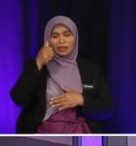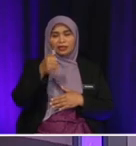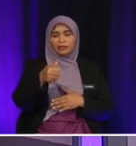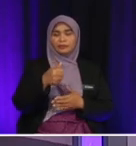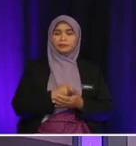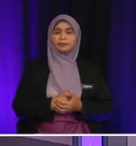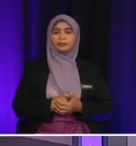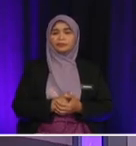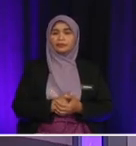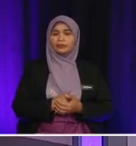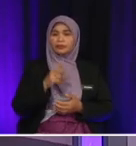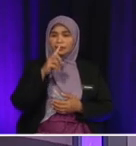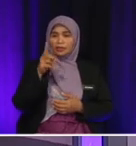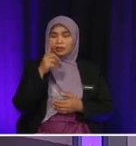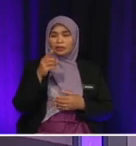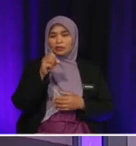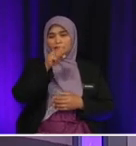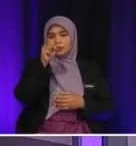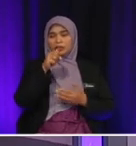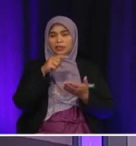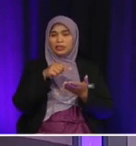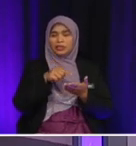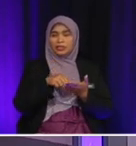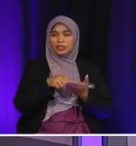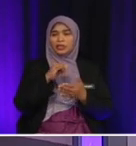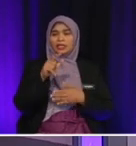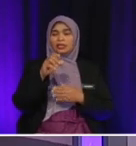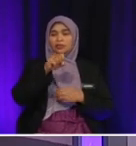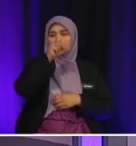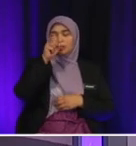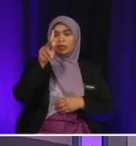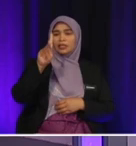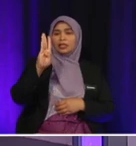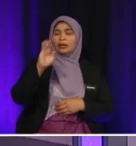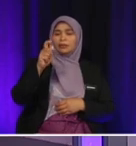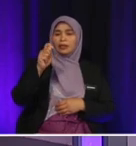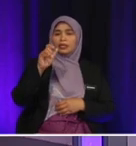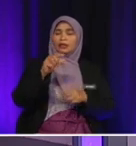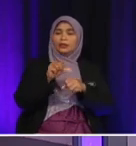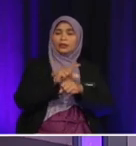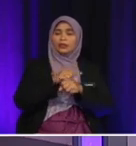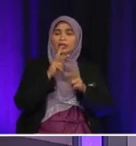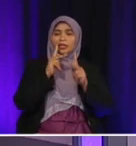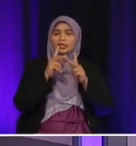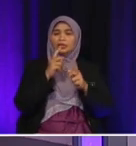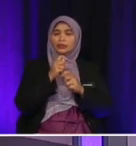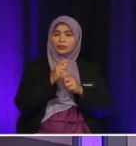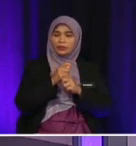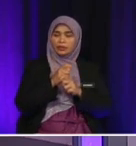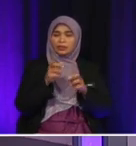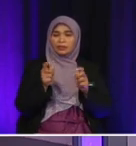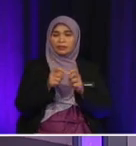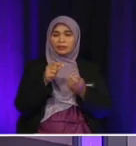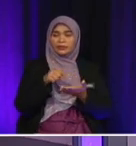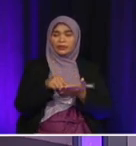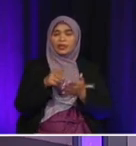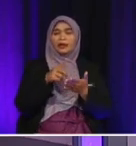selalunya ini soalan berbentuk soalan kebat ya yang menggunakan kata tugas ini jadi Apakah